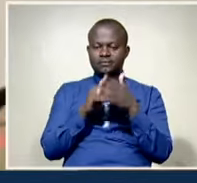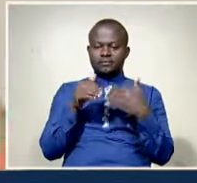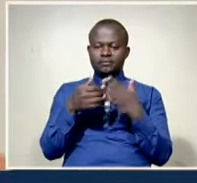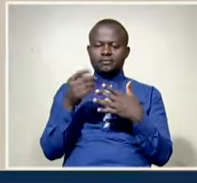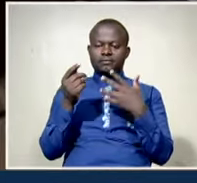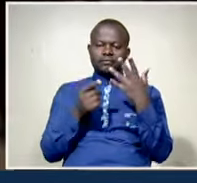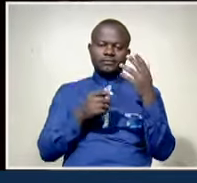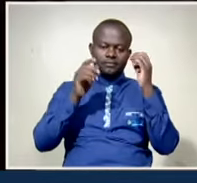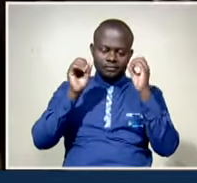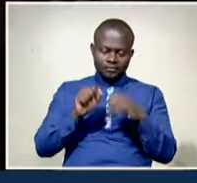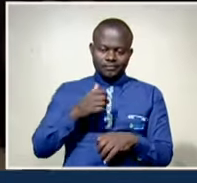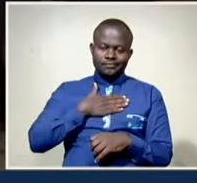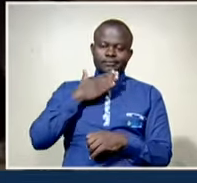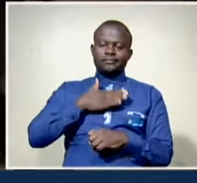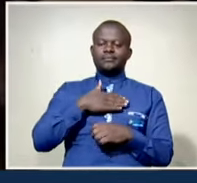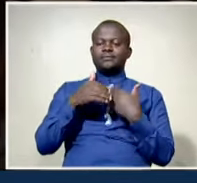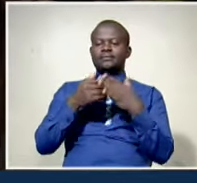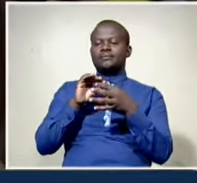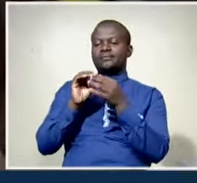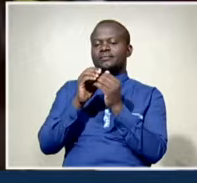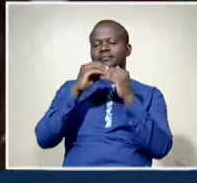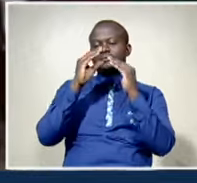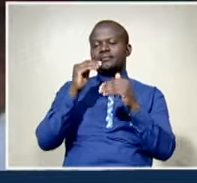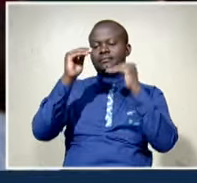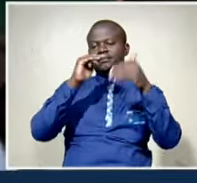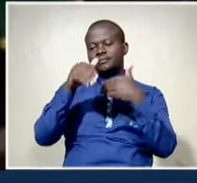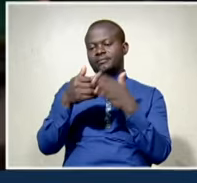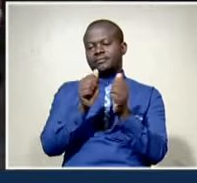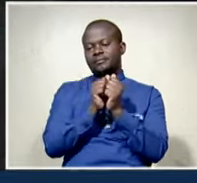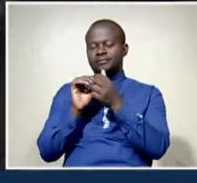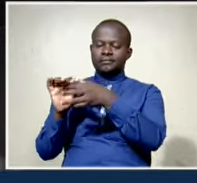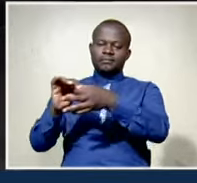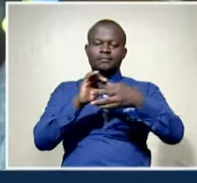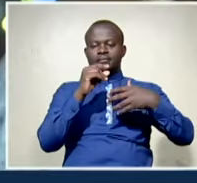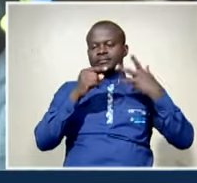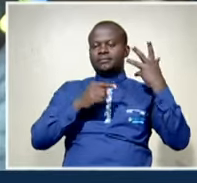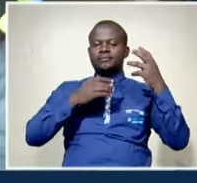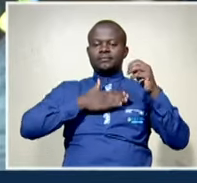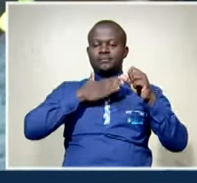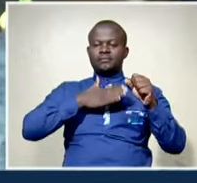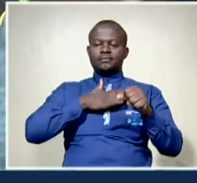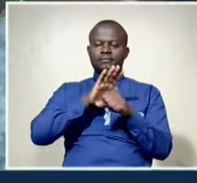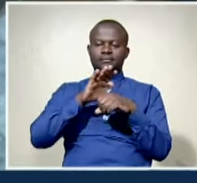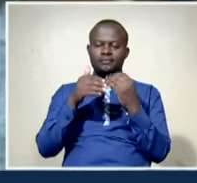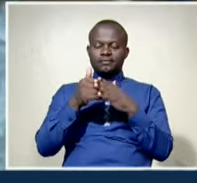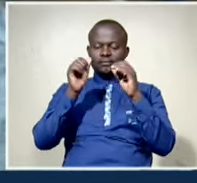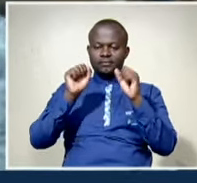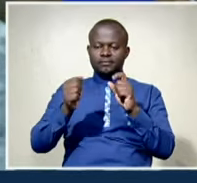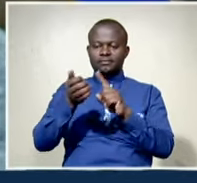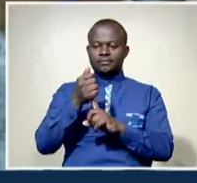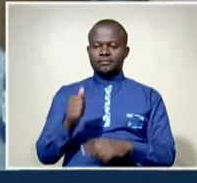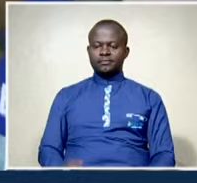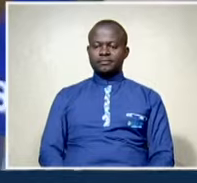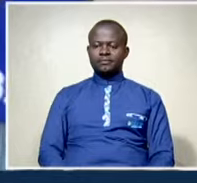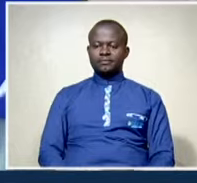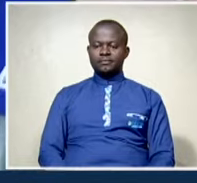ibintu twabashije kwishimira dufatanyije n'ubuyobozi n'inzego zose twafatanyije tukaba ari ikintu twakwishimira ko cyabashije kugerwaho